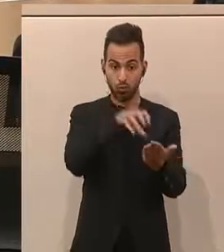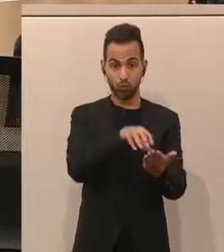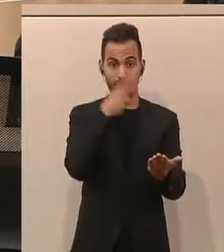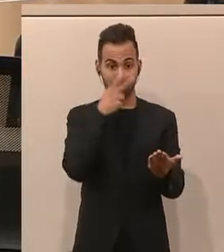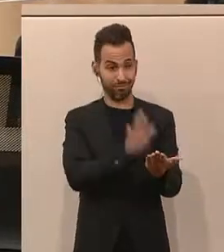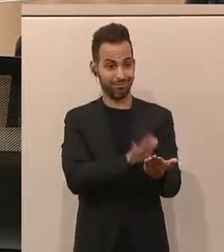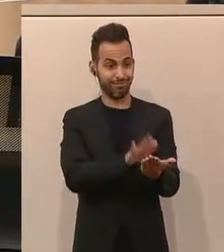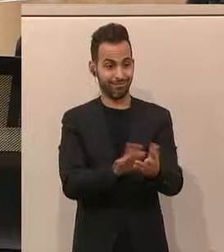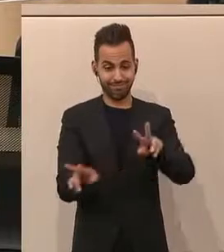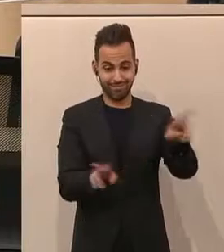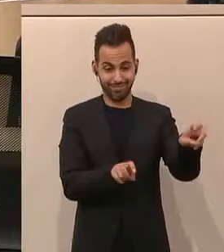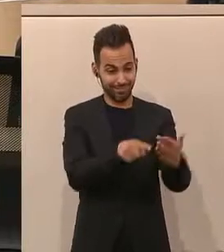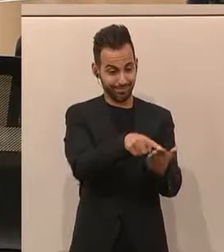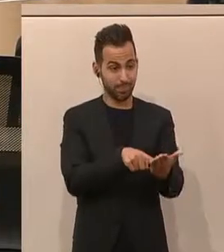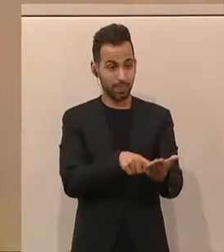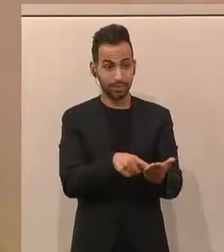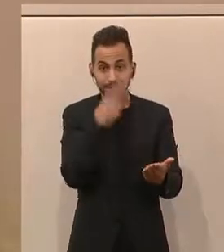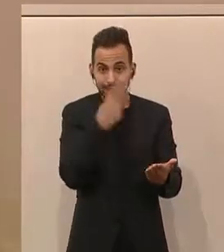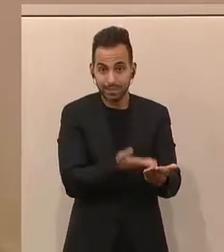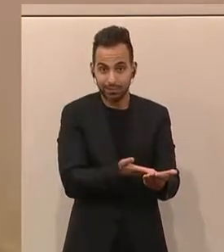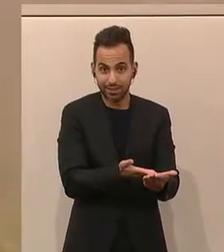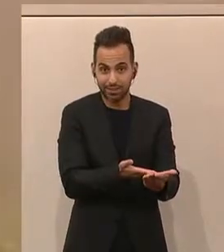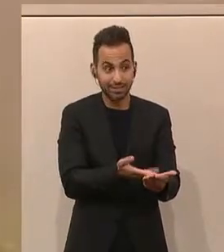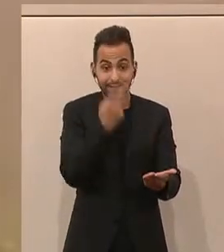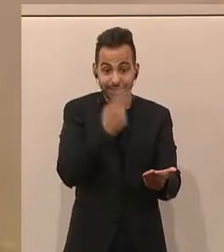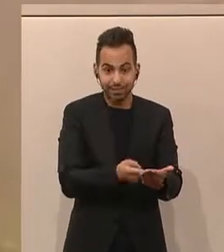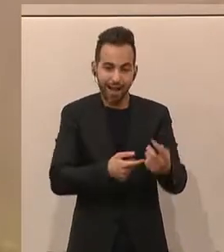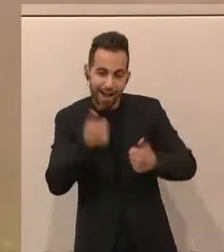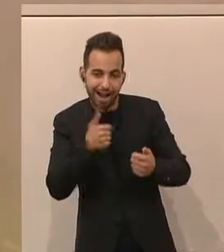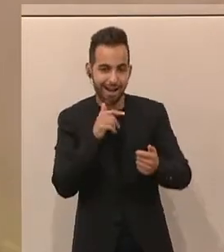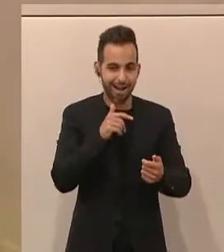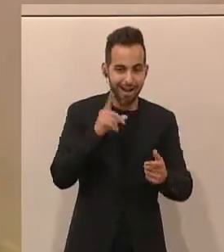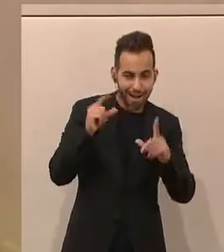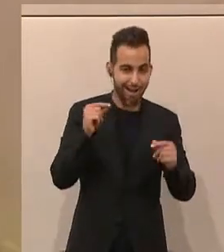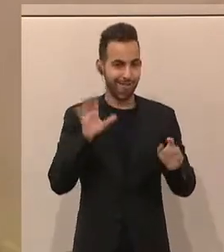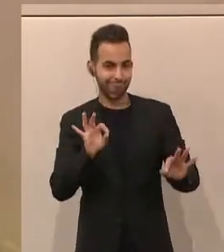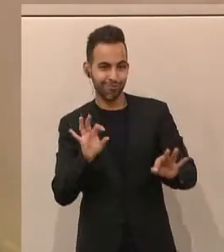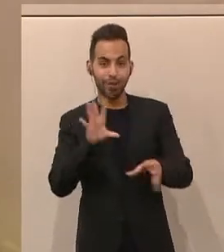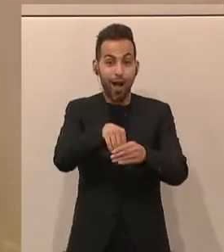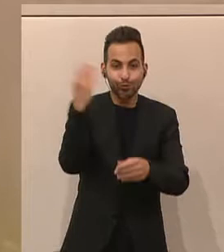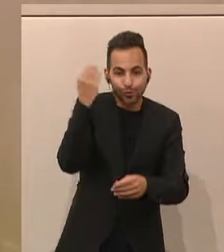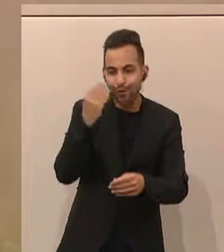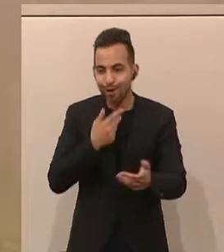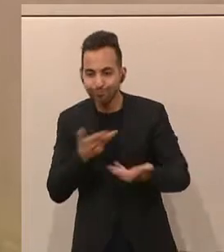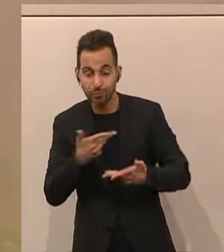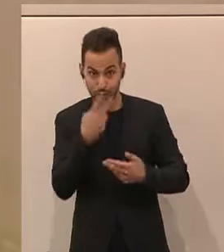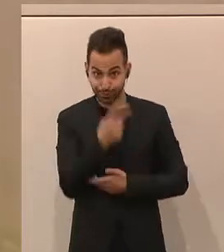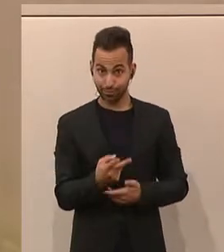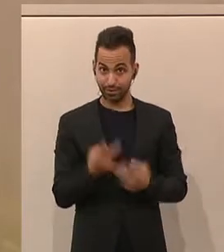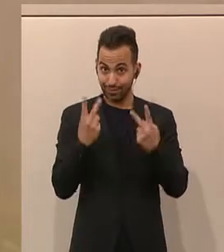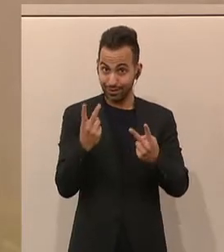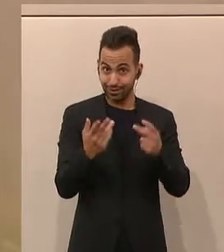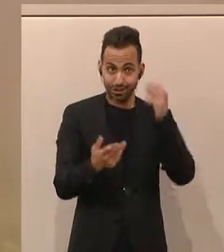und das ist ja, glaube ich, das Wichtige, man sieht, wie wichtig Schulbesuche sind, wie wichtig aber